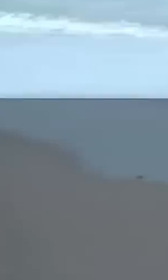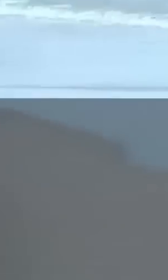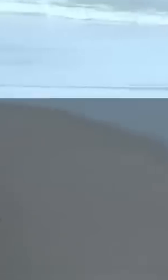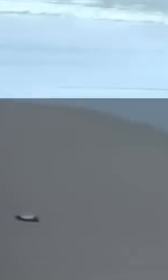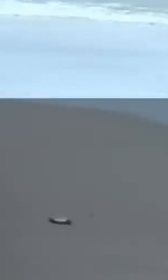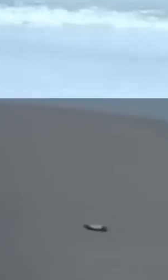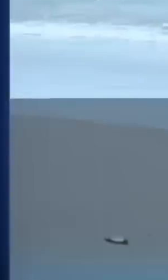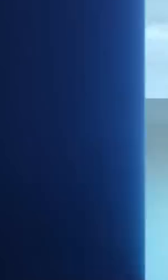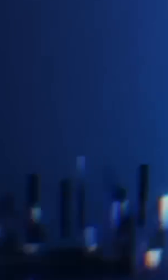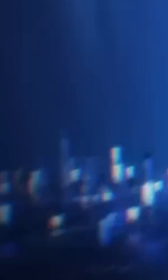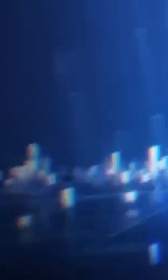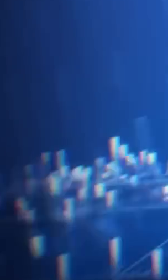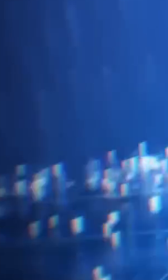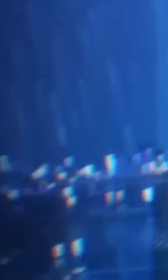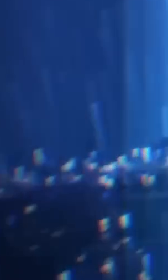לחג.